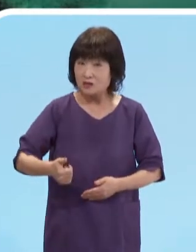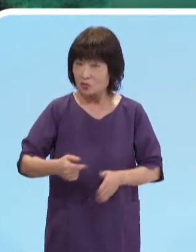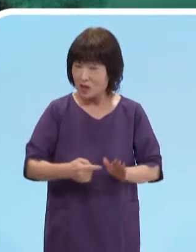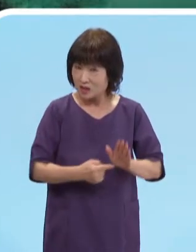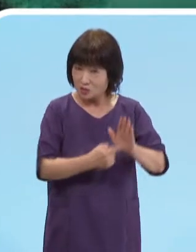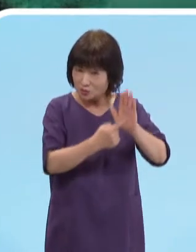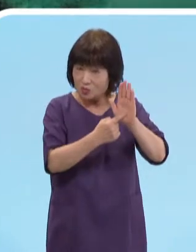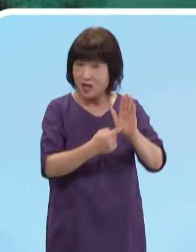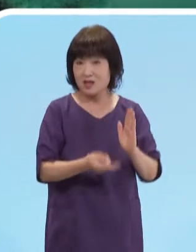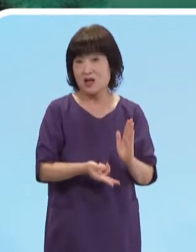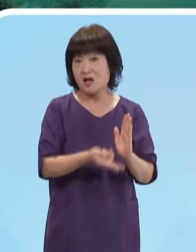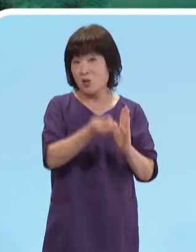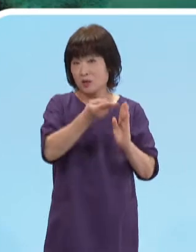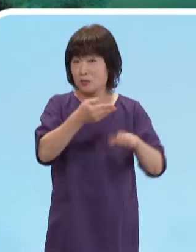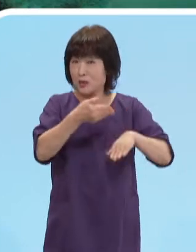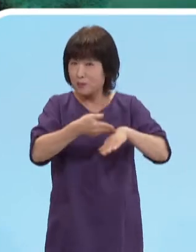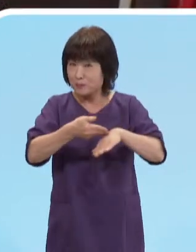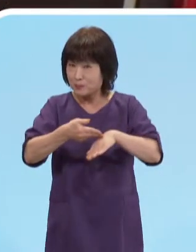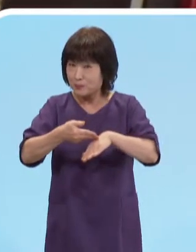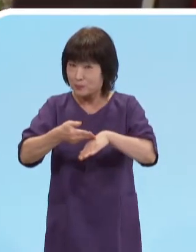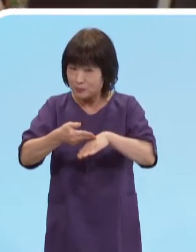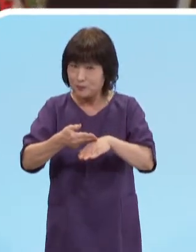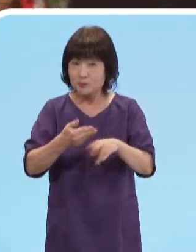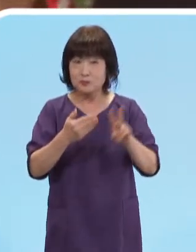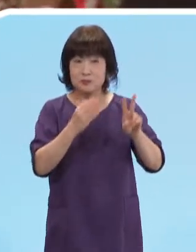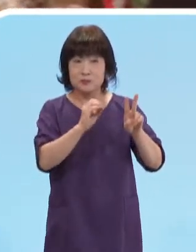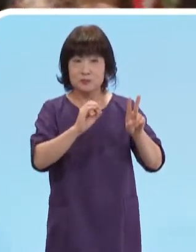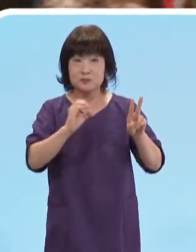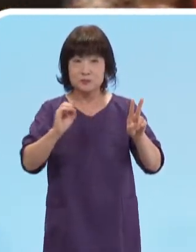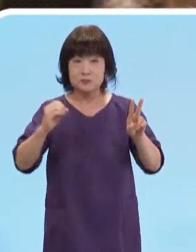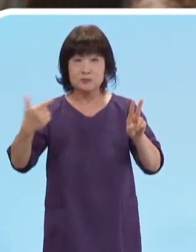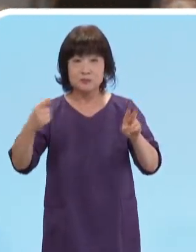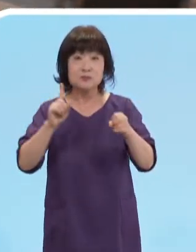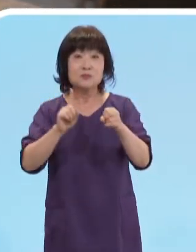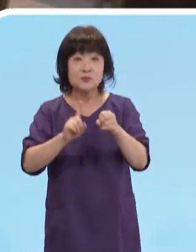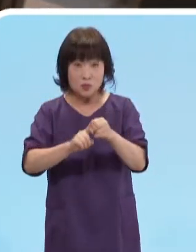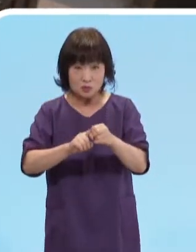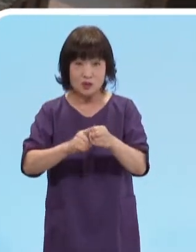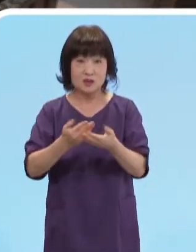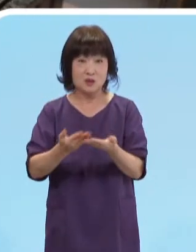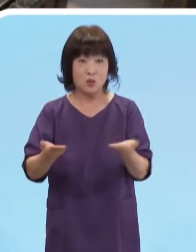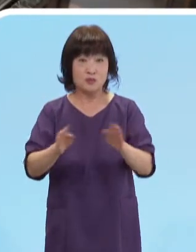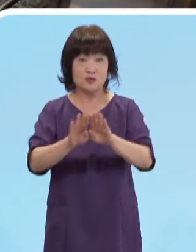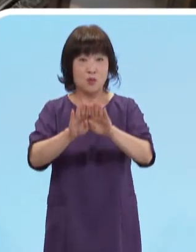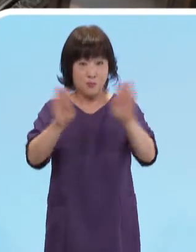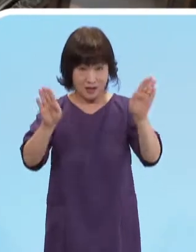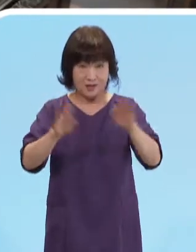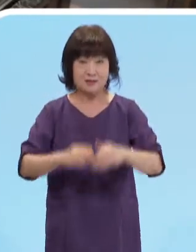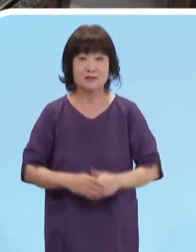一流ホテルで修行し、2006年にパティスリーニルバーナをオープン。